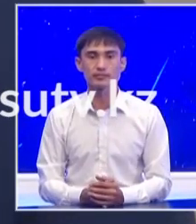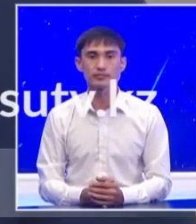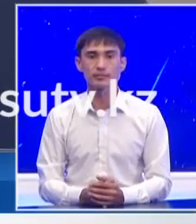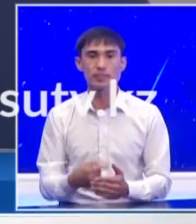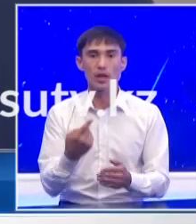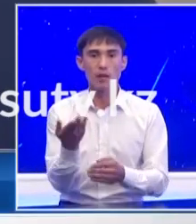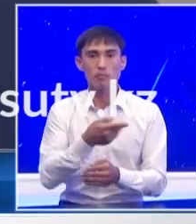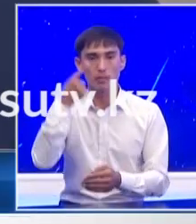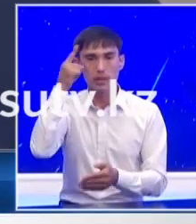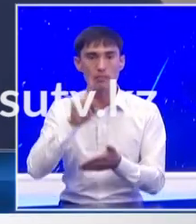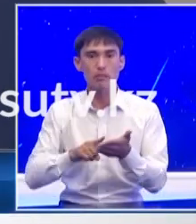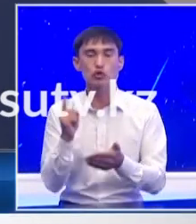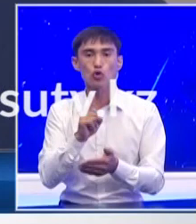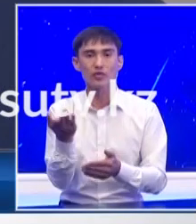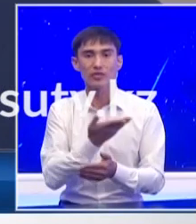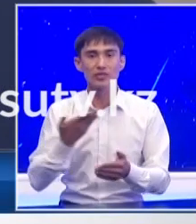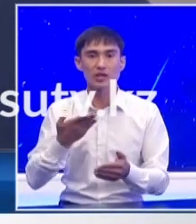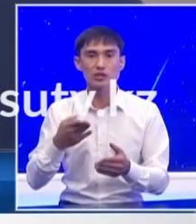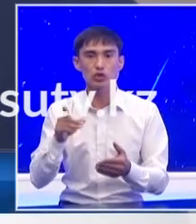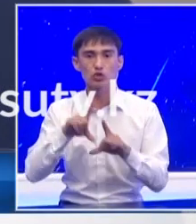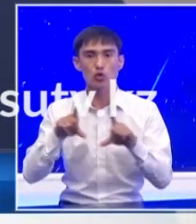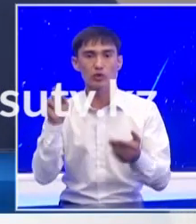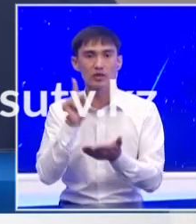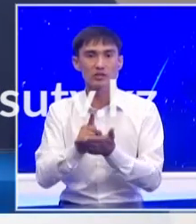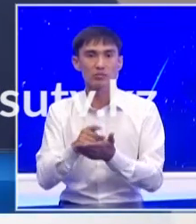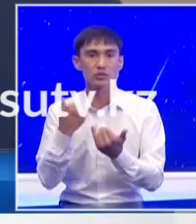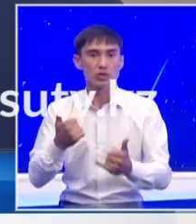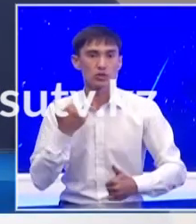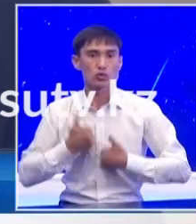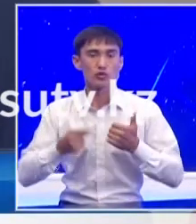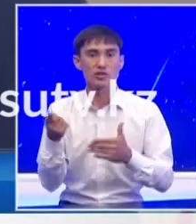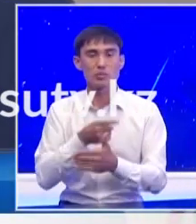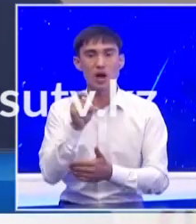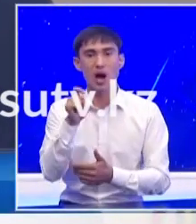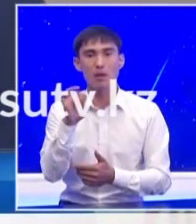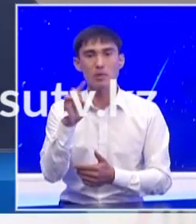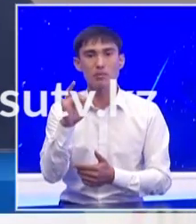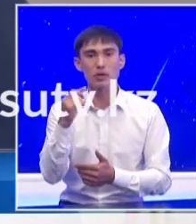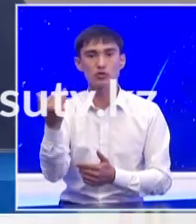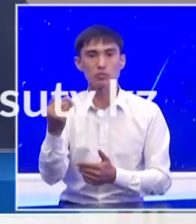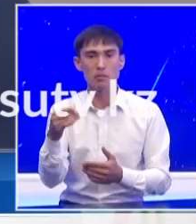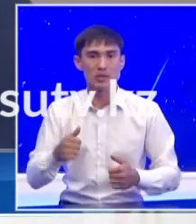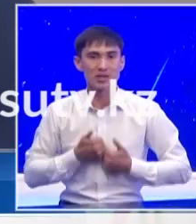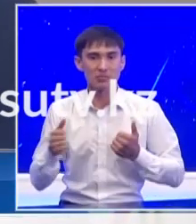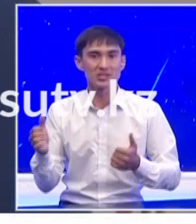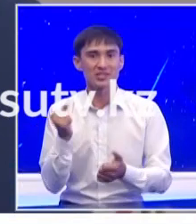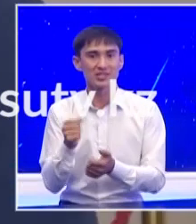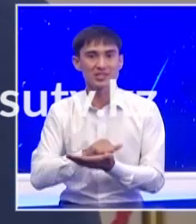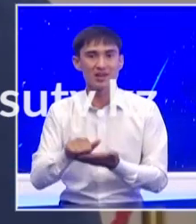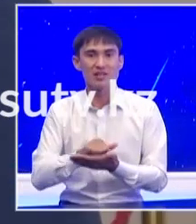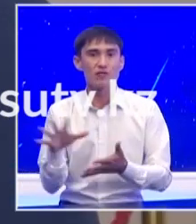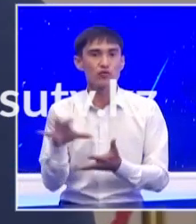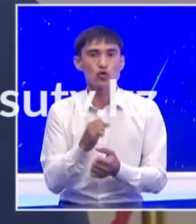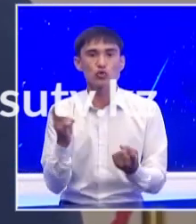Мы понимаем, что наша школа должна быть достойной имени Ахмета Байтурсынова. Мы постараемся сделать все, чтобы оправдать это доверие. На